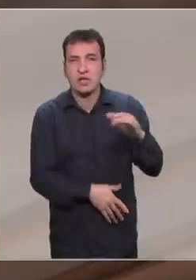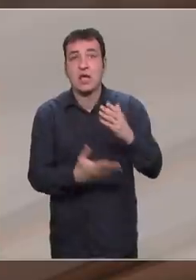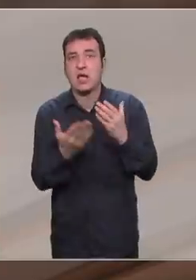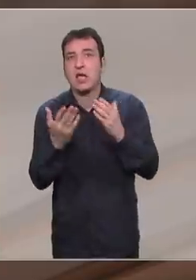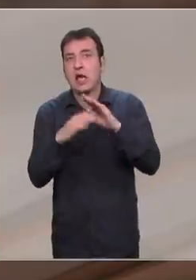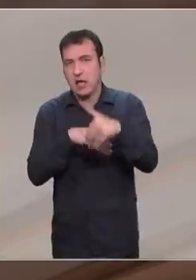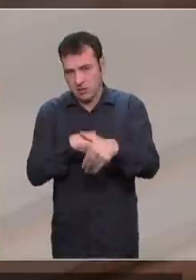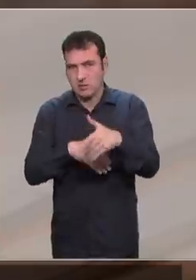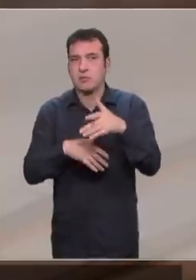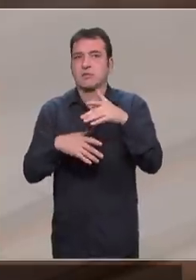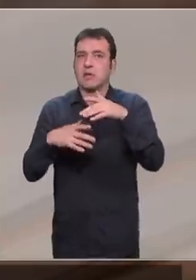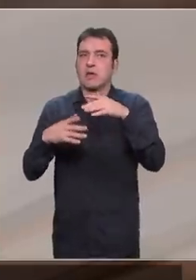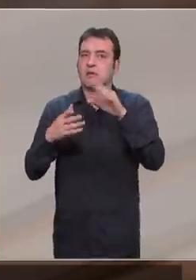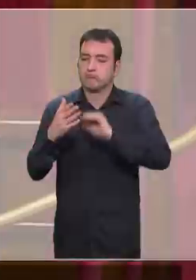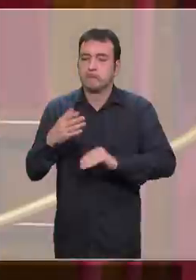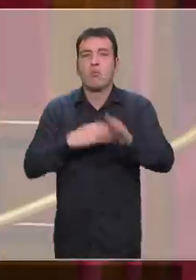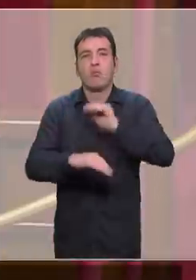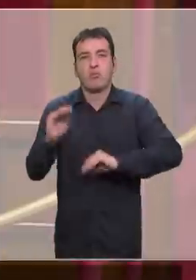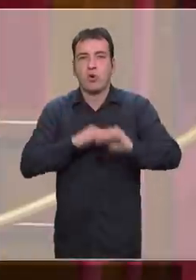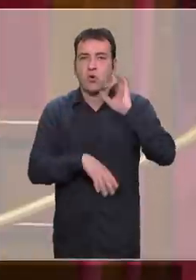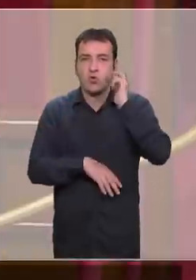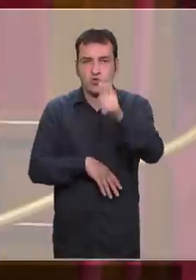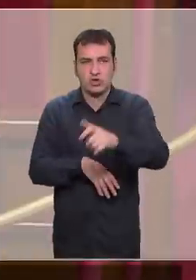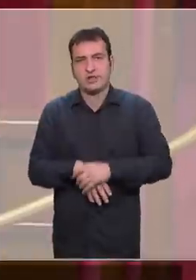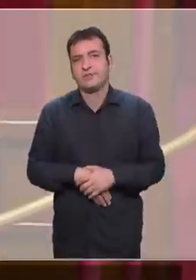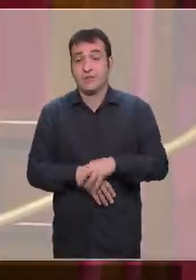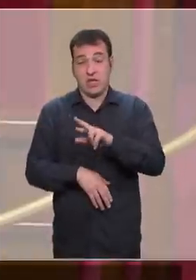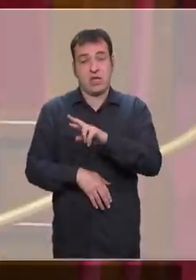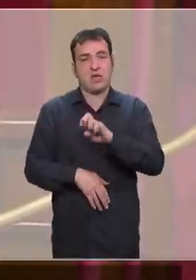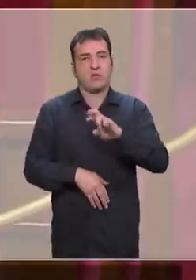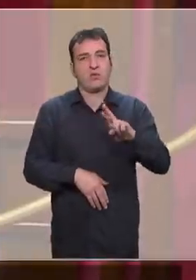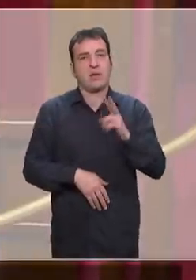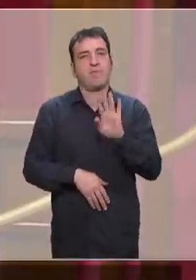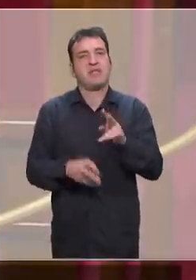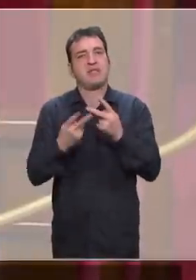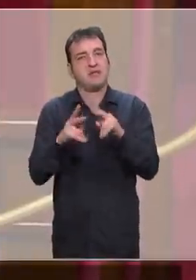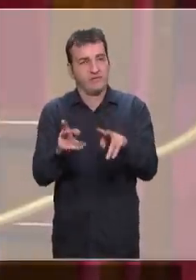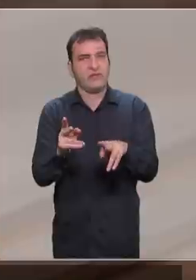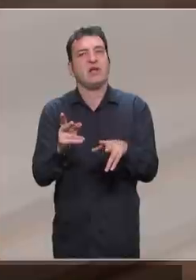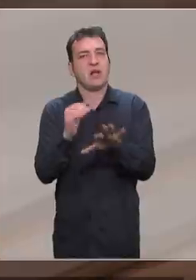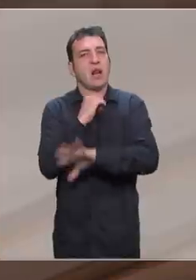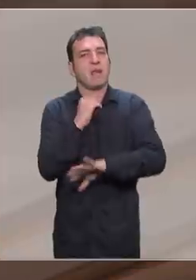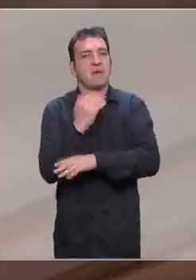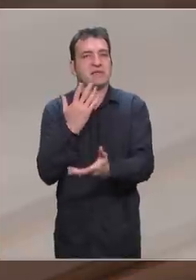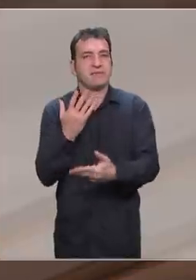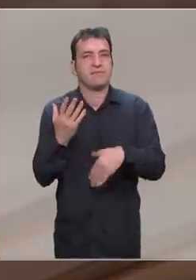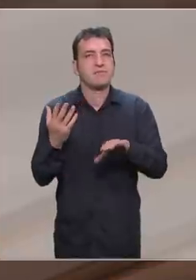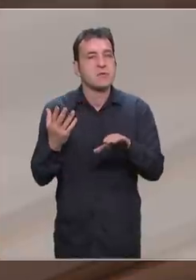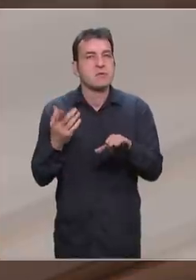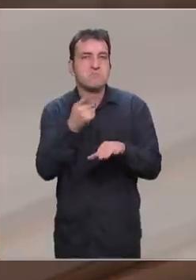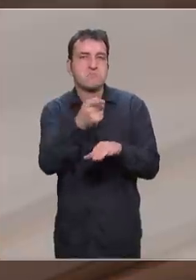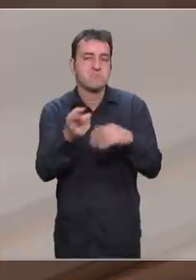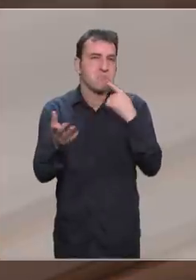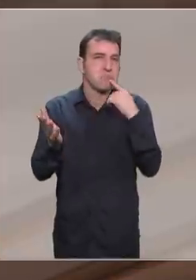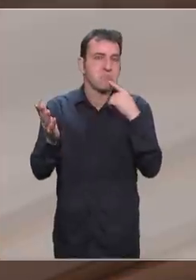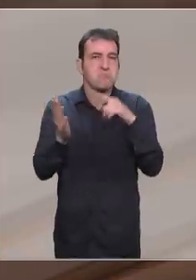planification écologique et dont les RER métropolitains seraient le socle. Je m'aperçois que manifestement, vous préférez le silence quand